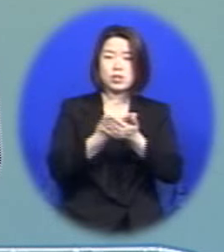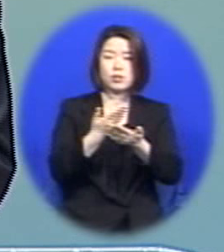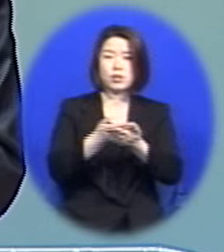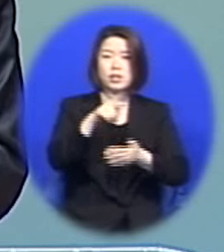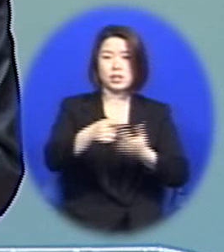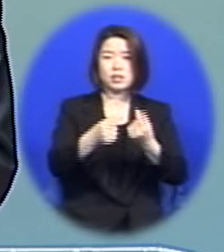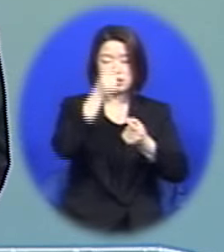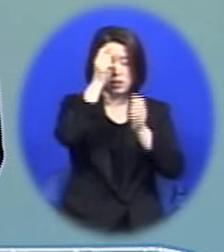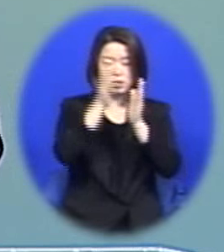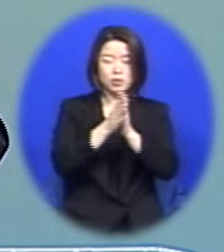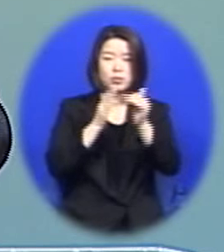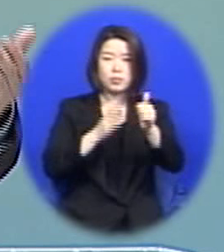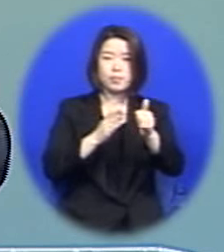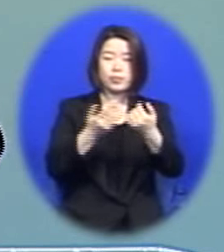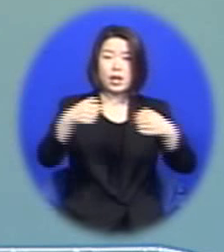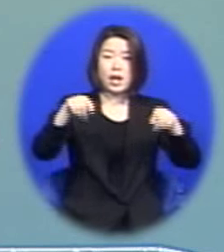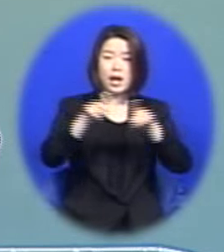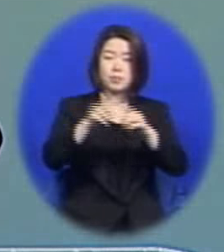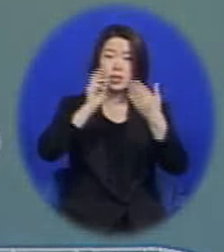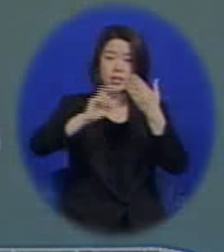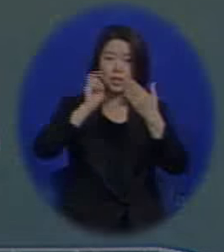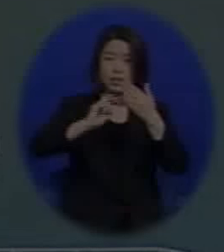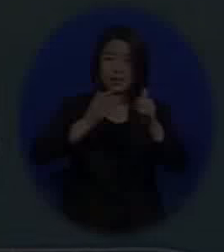그렇게 기도 하겠어 우리 다같이 찬양 하겠습니다